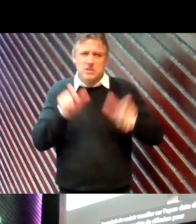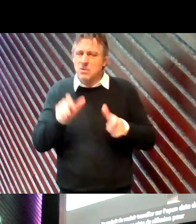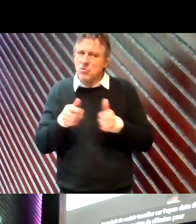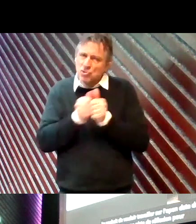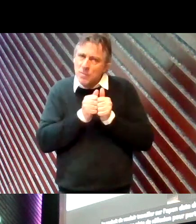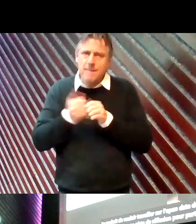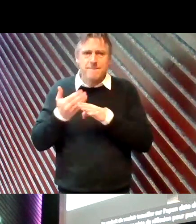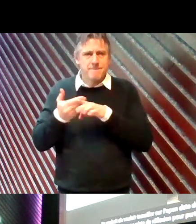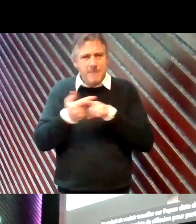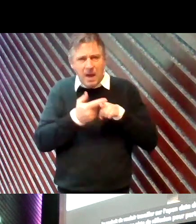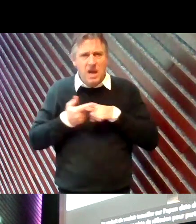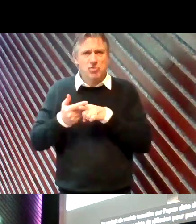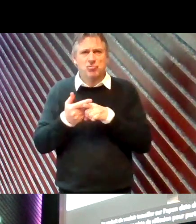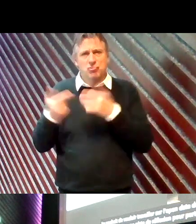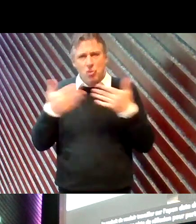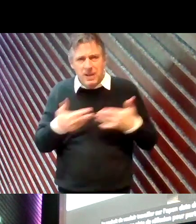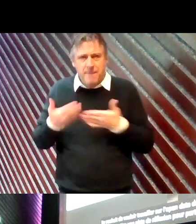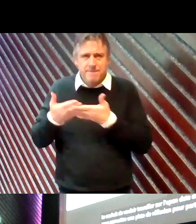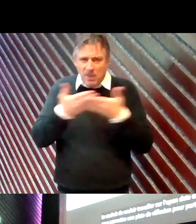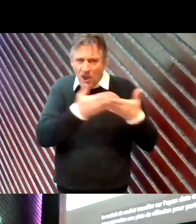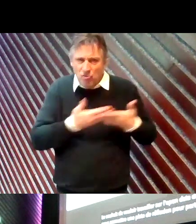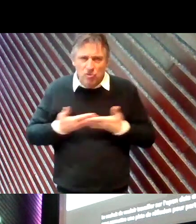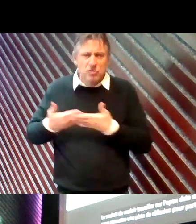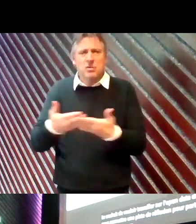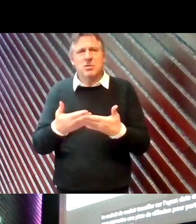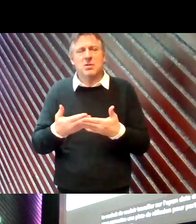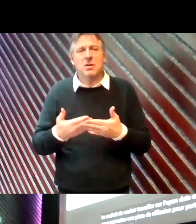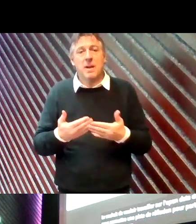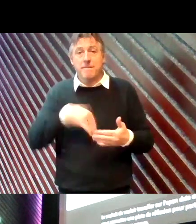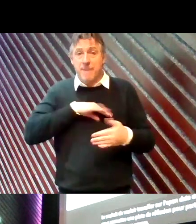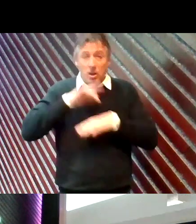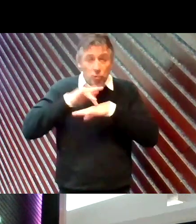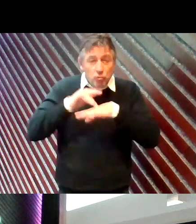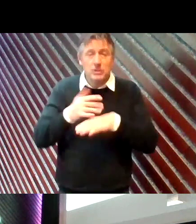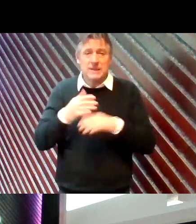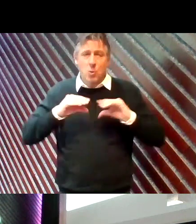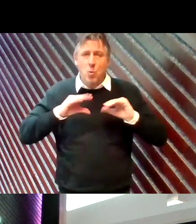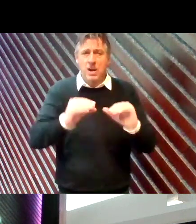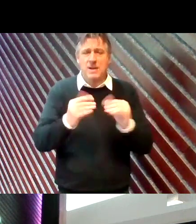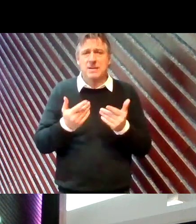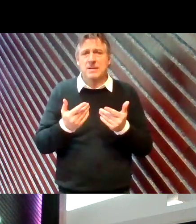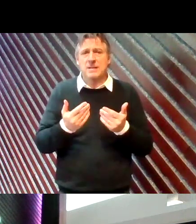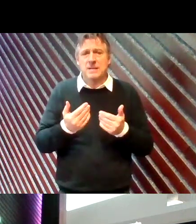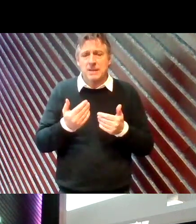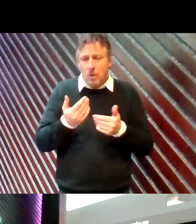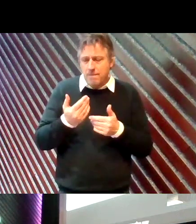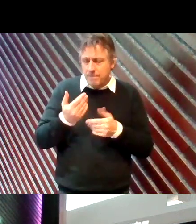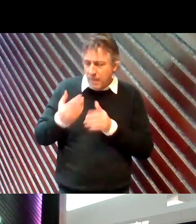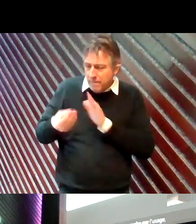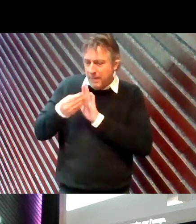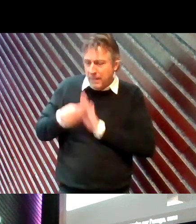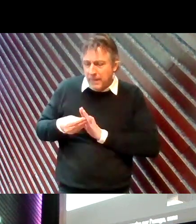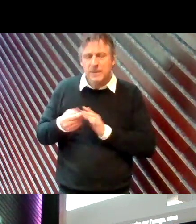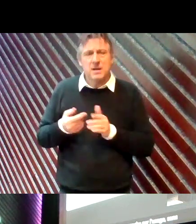donnée et ses usages parce qu'on est surtout sur une approche par l'usage sans vous entraîner dans la règle évidemment et sans non